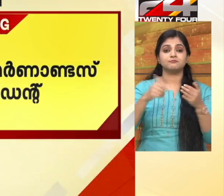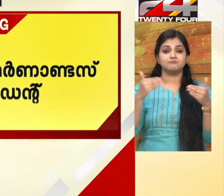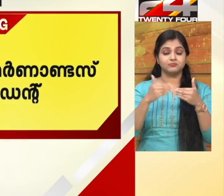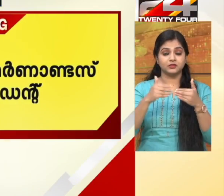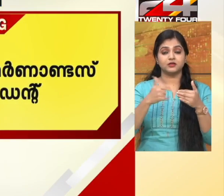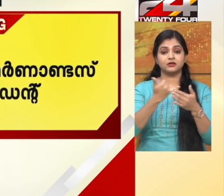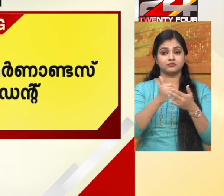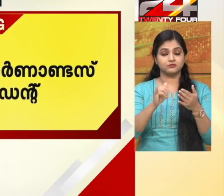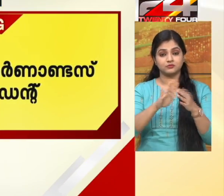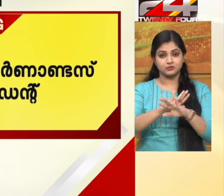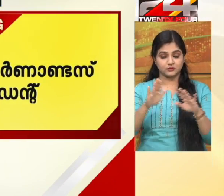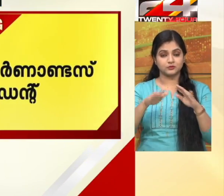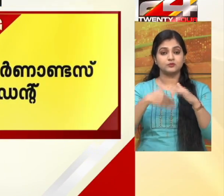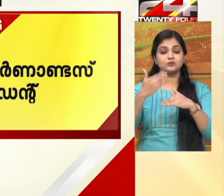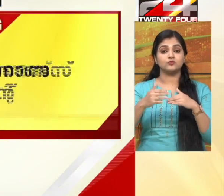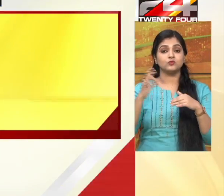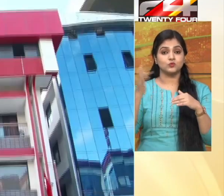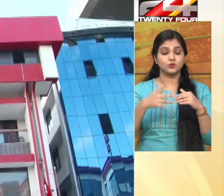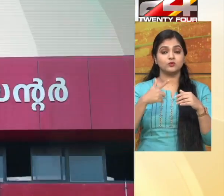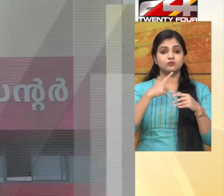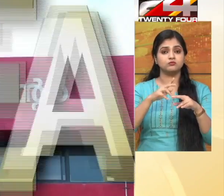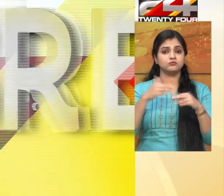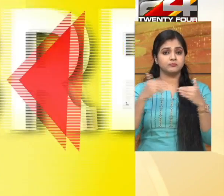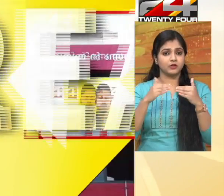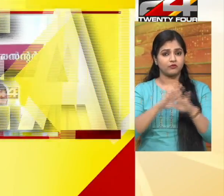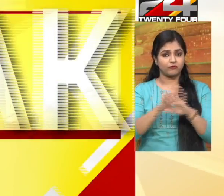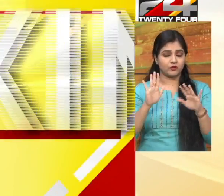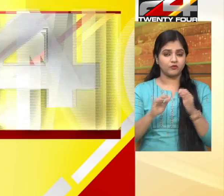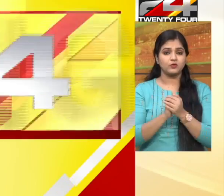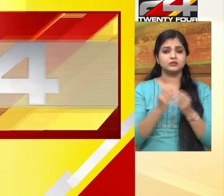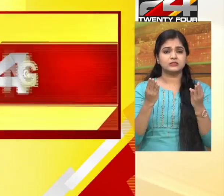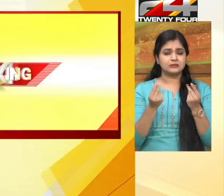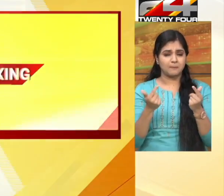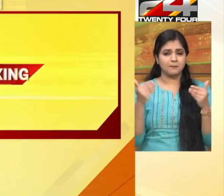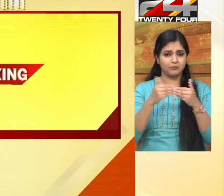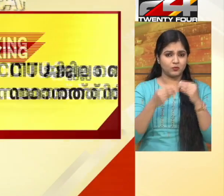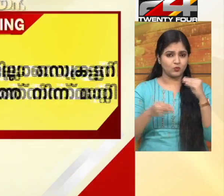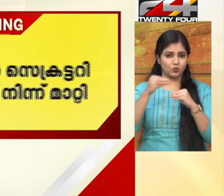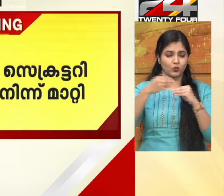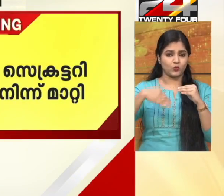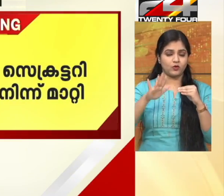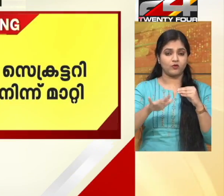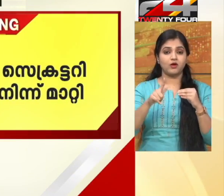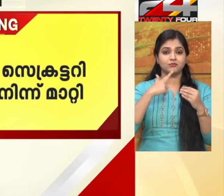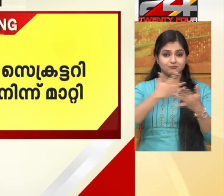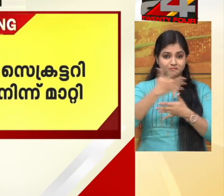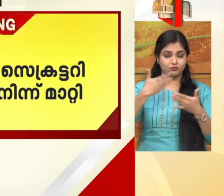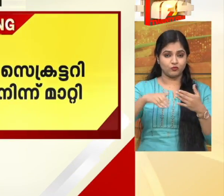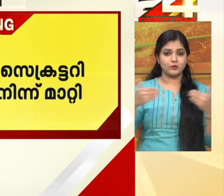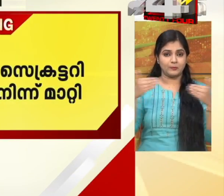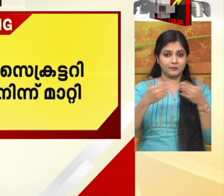ലോക്കൽ സമ്മേളനങ്ങൾ ഏതാണ്ട് പൂർത്തിയാകാനുള്ള ഒരു അവസ്ഥയിലാണ് ഉള്ളത്. ചുരുക്കം ചില ലോക്കൽ സമ്മേളനങ്ങൾ മാത്രമേ ഇനി പൂർത്തിയാകാനുള്ളൂ, അത് വിലയിരുത്താൻ വേണ്ടിയാണ് ചേർന്നത്. പക്ഷേ